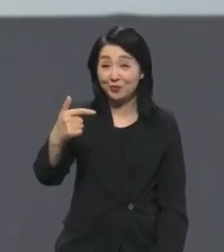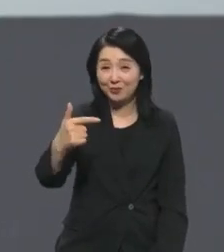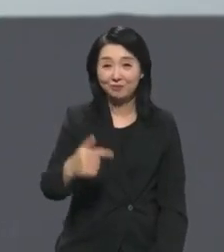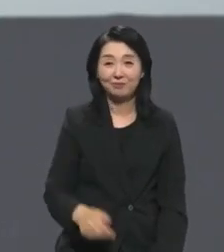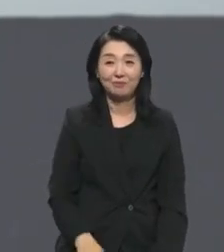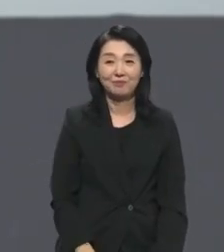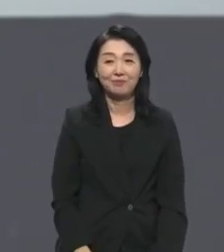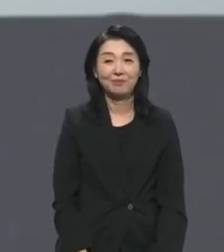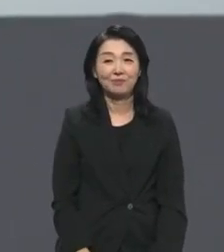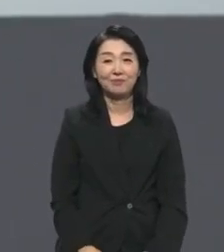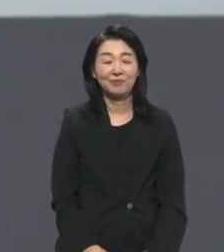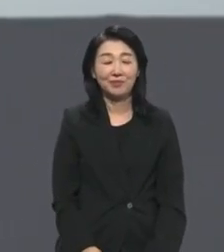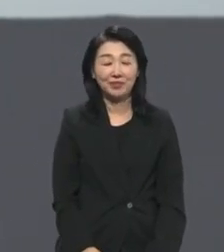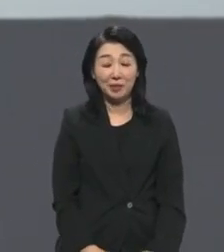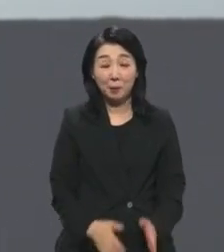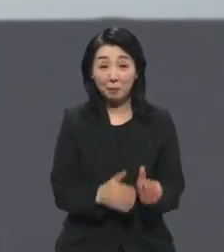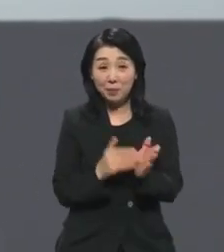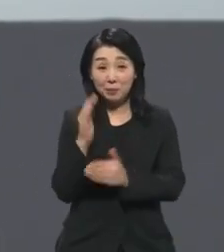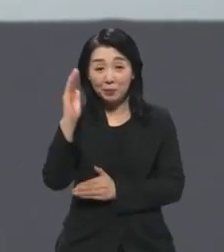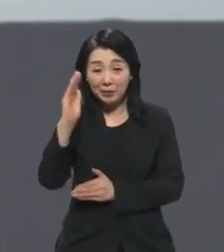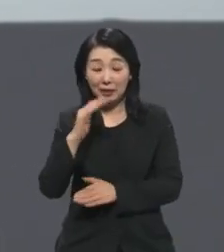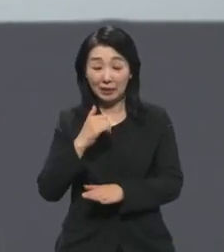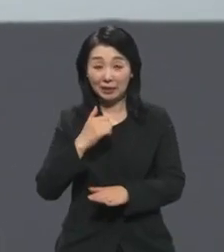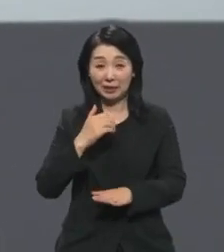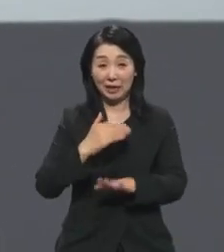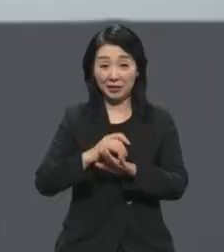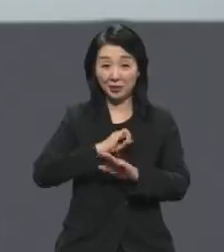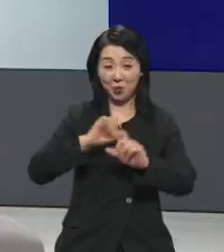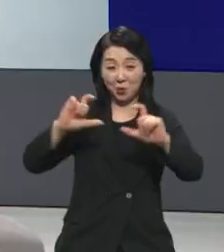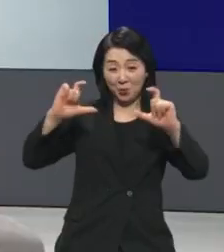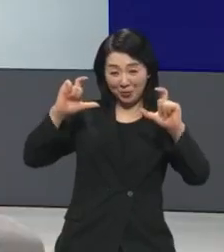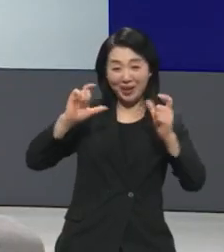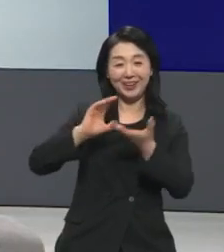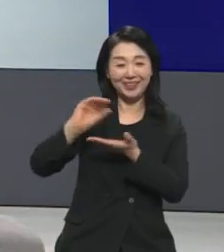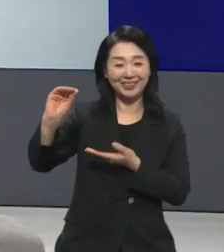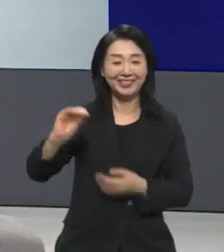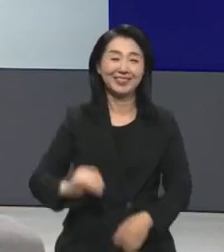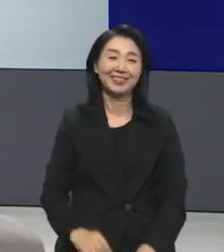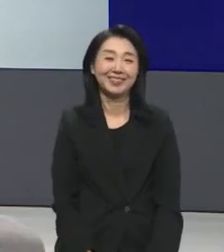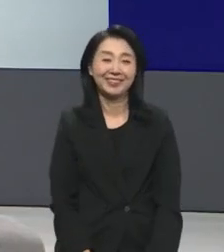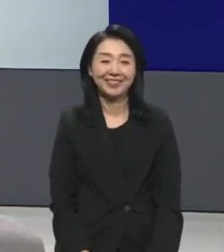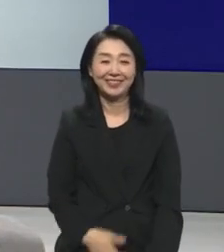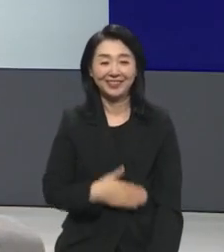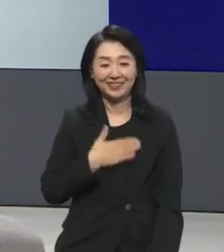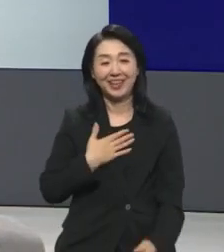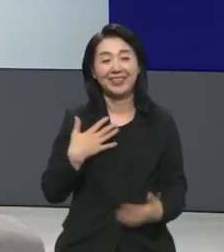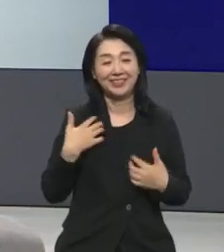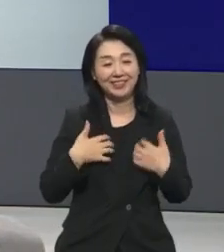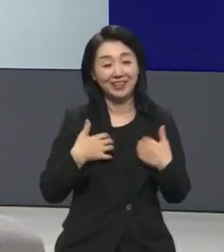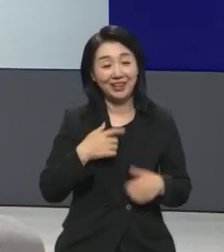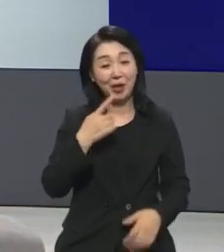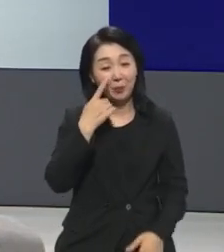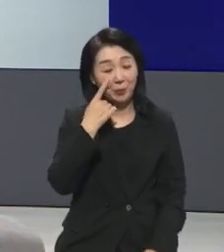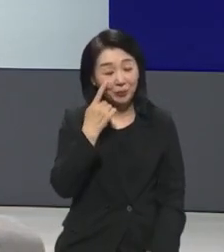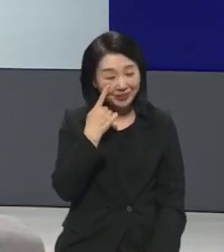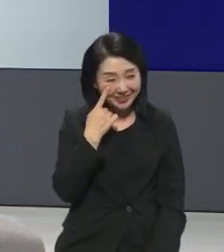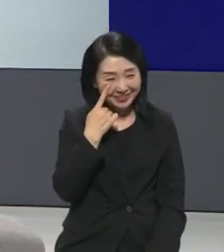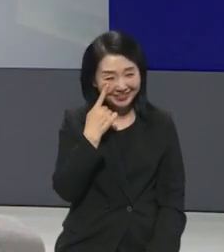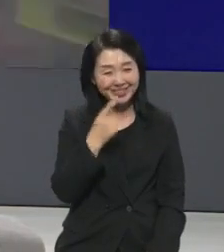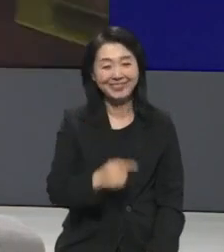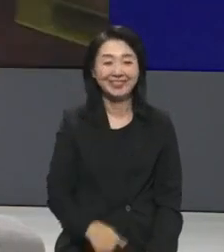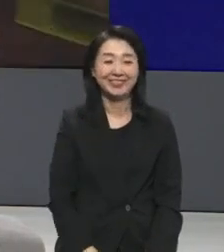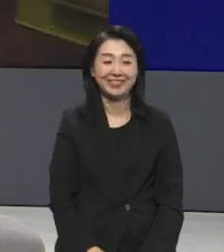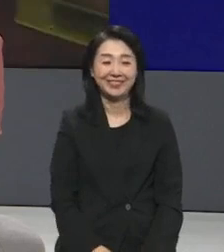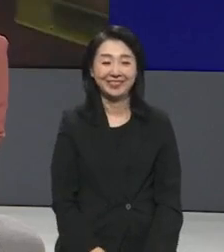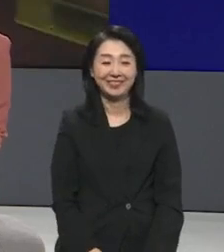최보니가 마지막 비하인드 영상에서 제게 경고를 단단히 하고 떠났더라고요. 저는 즐겁게 해보니. 네. 해보겠습니다. 네.